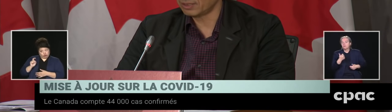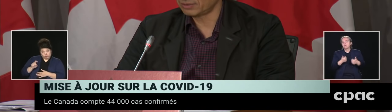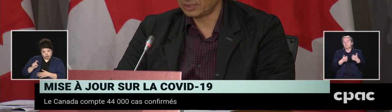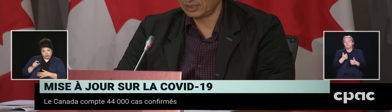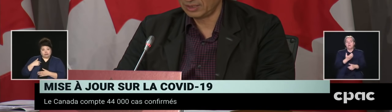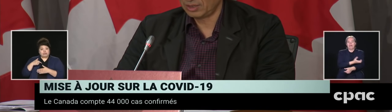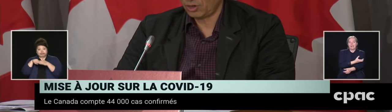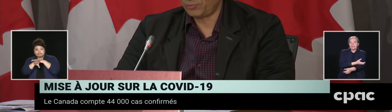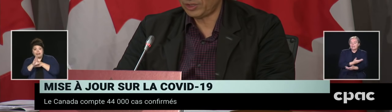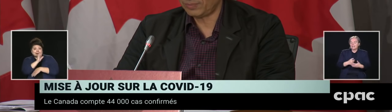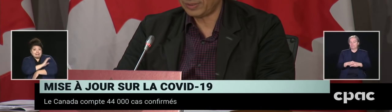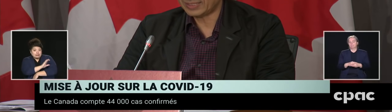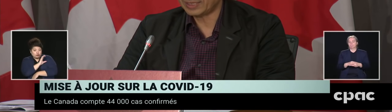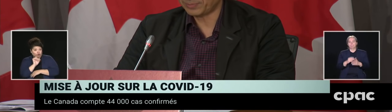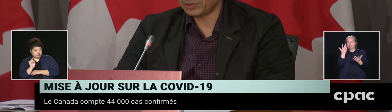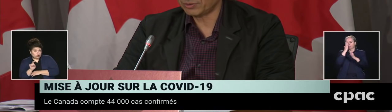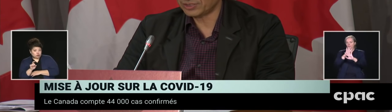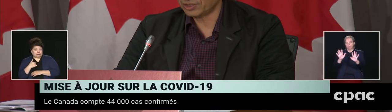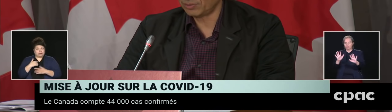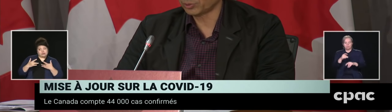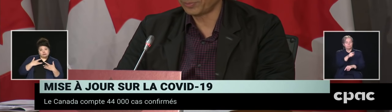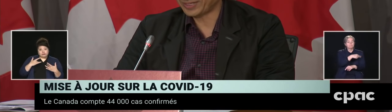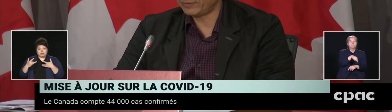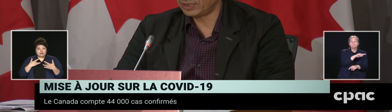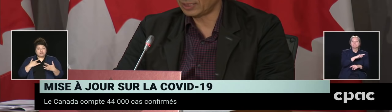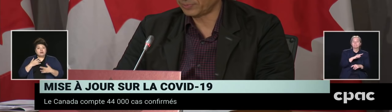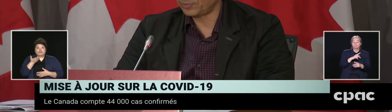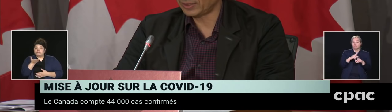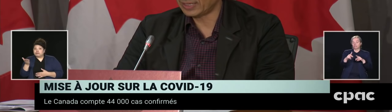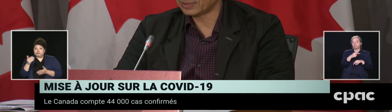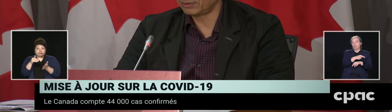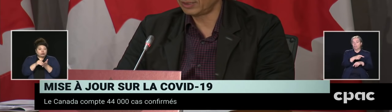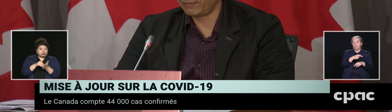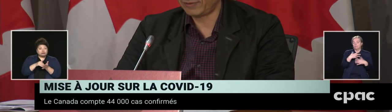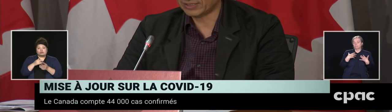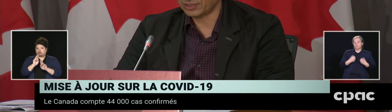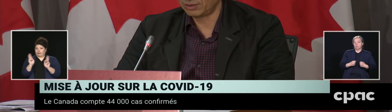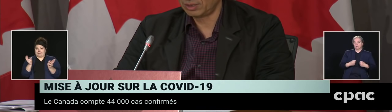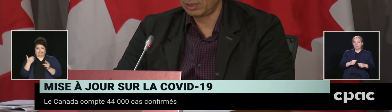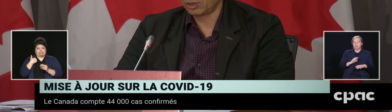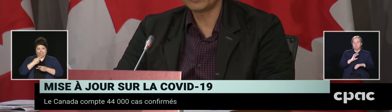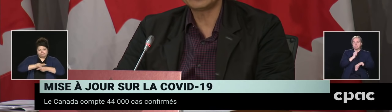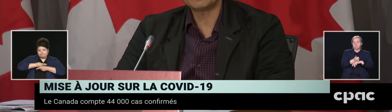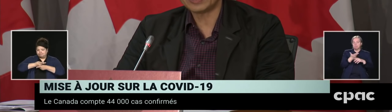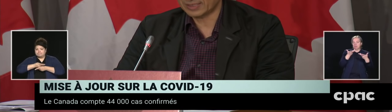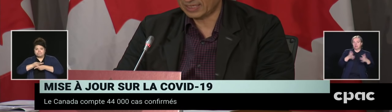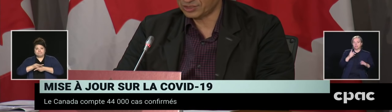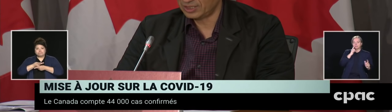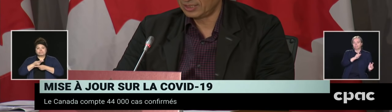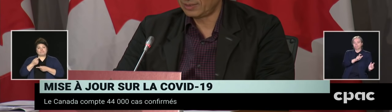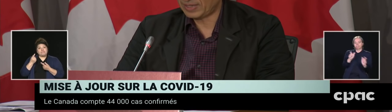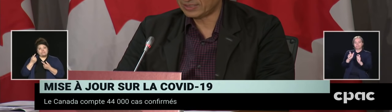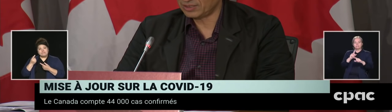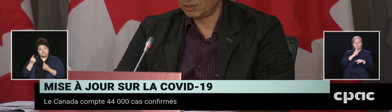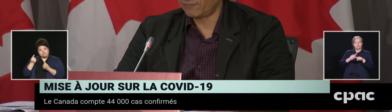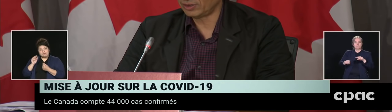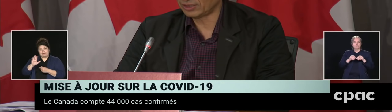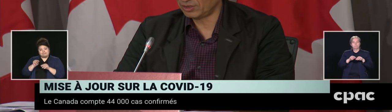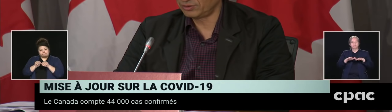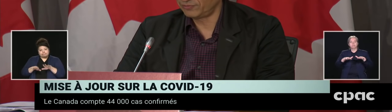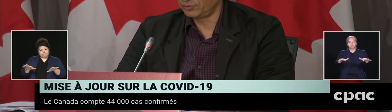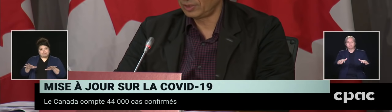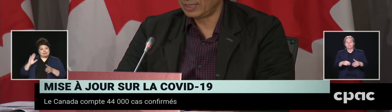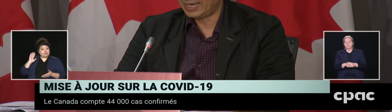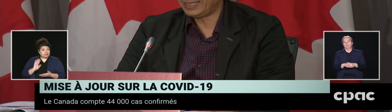de la santé ont mis en place des précautions pour prévenir la propagation de l'infection, comme le dépistage des patients avant